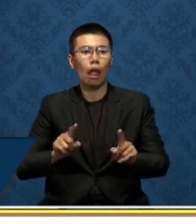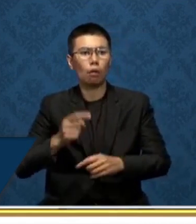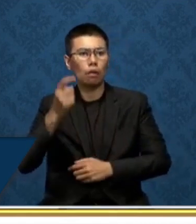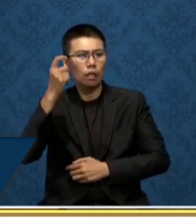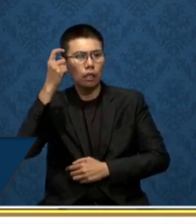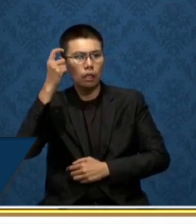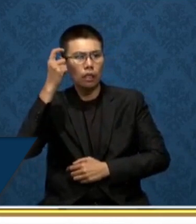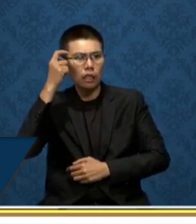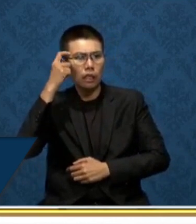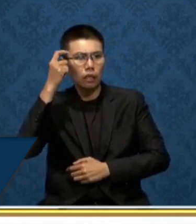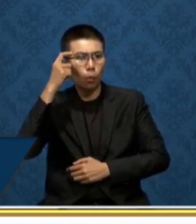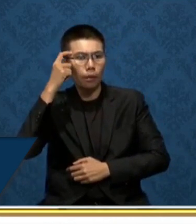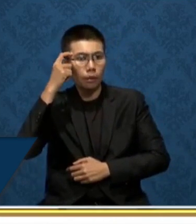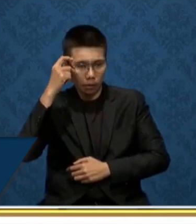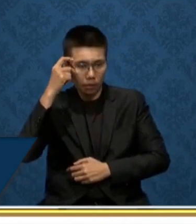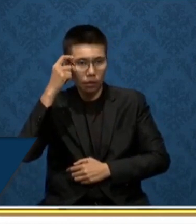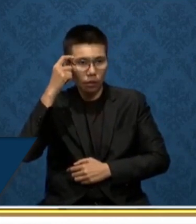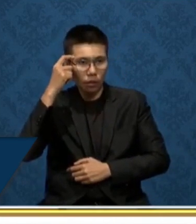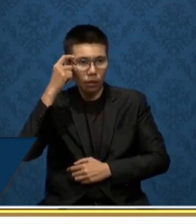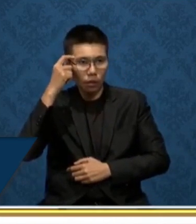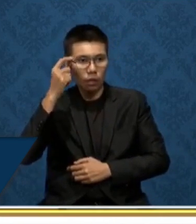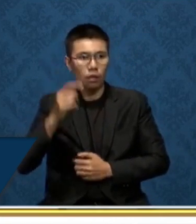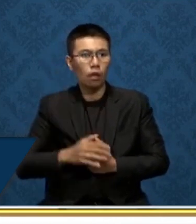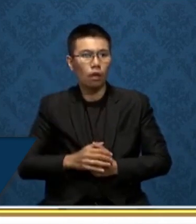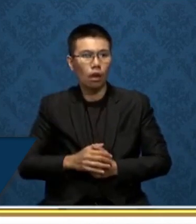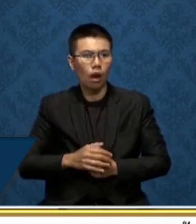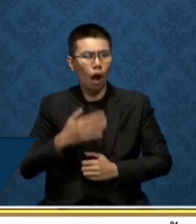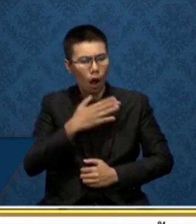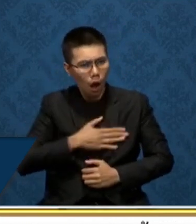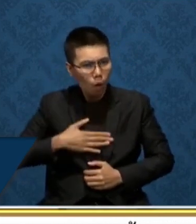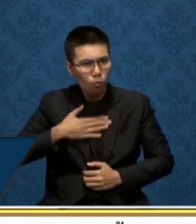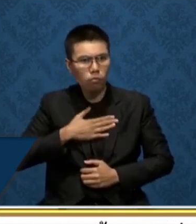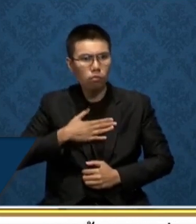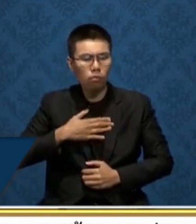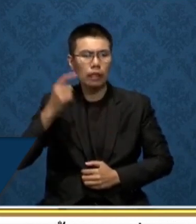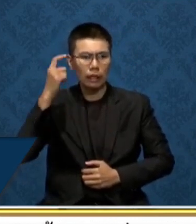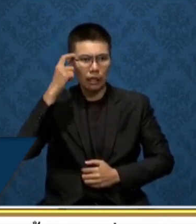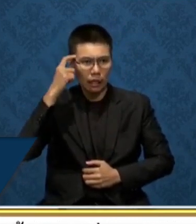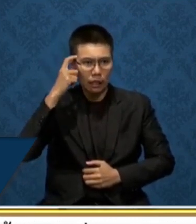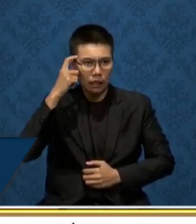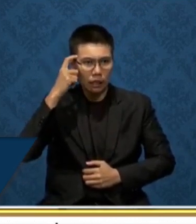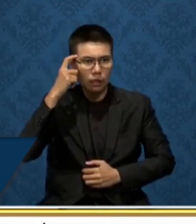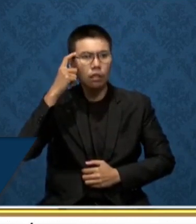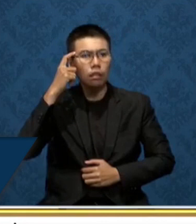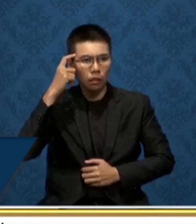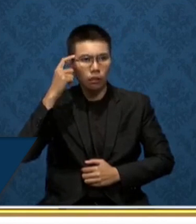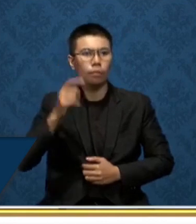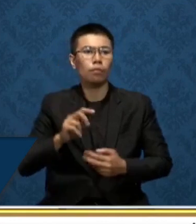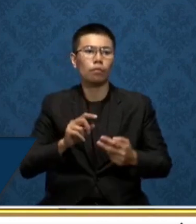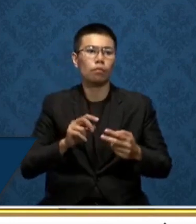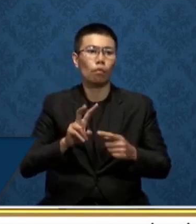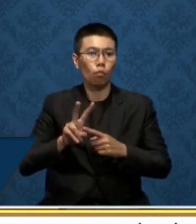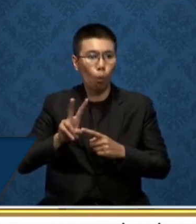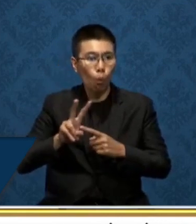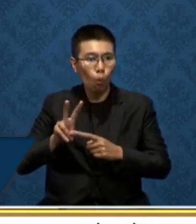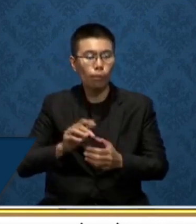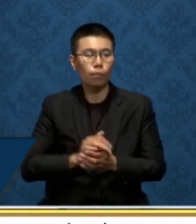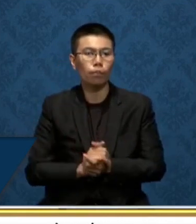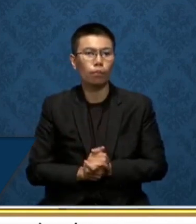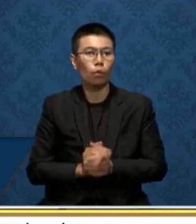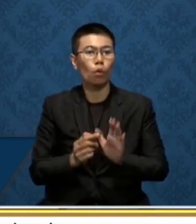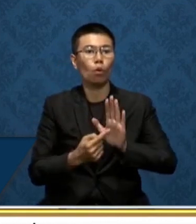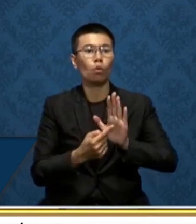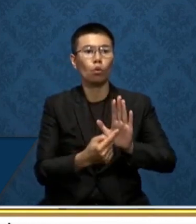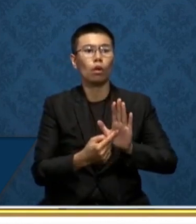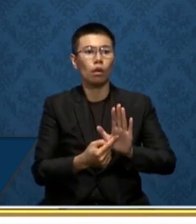ๆเหล่านี้ไปหรือเปล่านะครับความรุนแรงทางด้านอารมณ์หรือจิตใจนะครับ emotional abuse ข้อ2นะครับอย่างเช่นการ